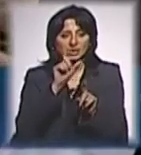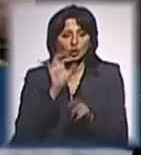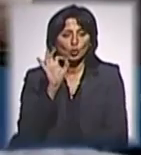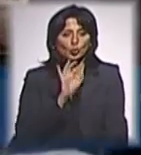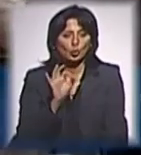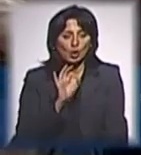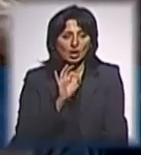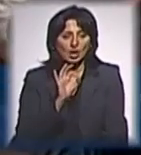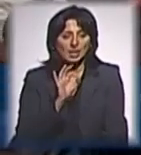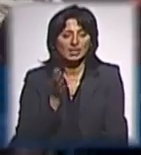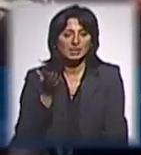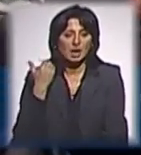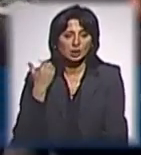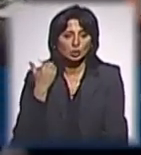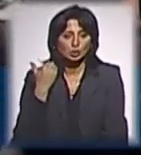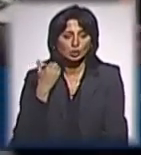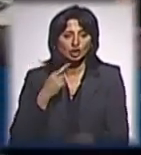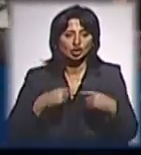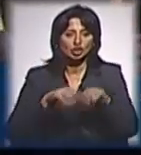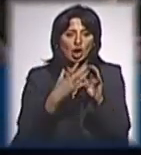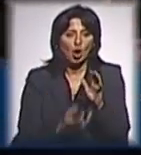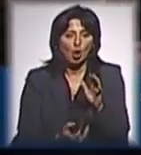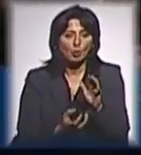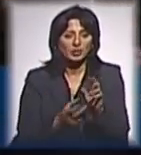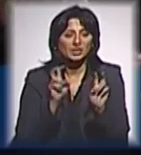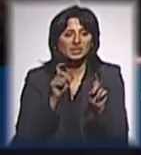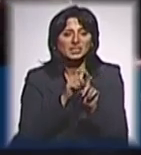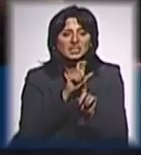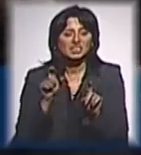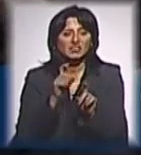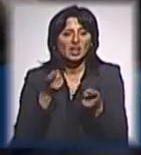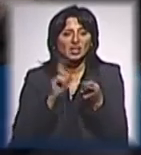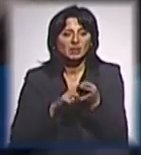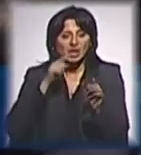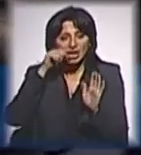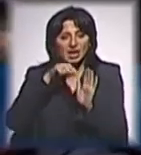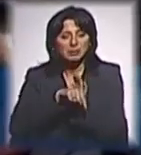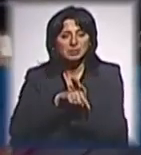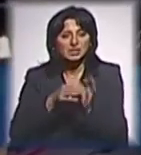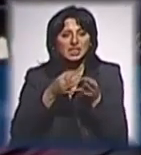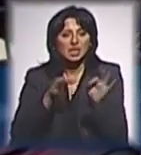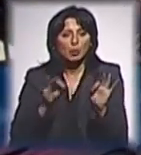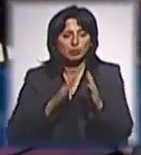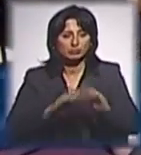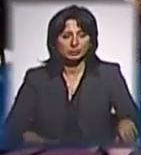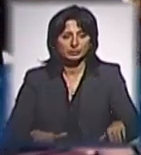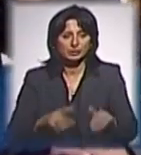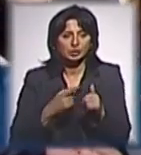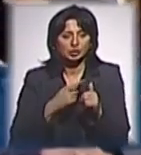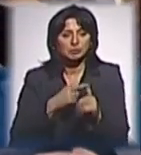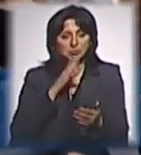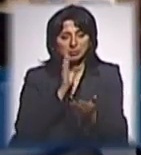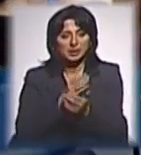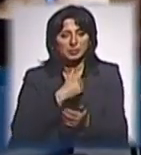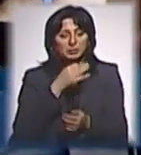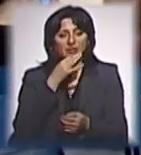ნოლები წარსული ჭაობი ეს არის დამოკიდებულება რომელიც ღრნის დამოუკიდებელი საქართველოს სახელმწიფოებრიობას. მე მინდა